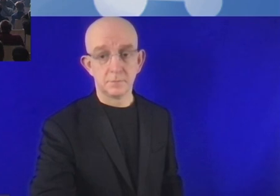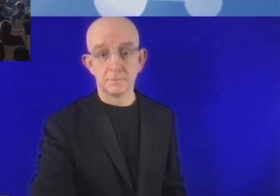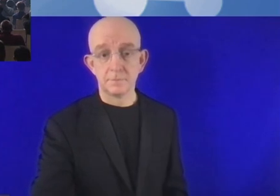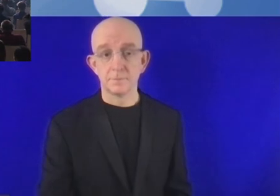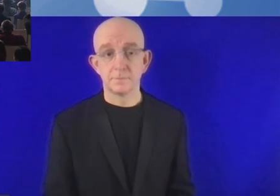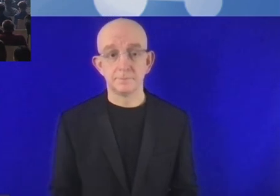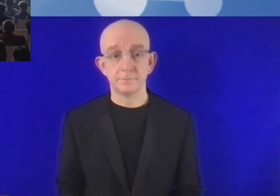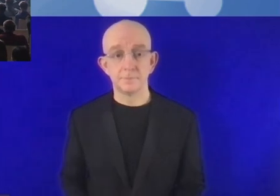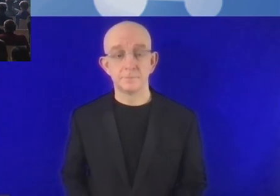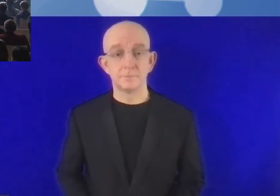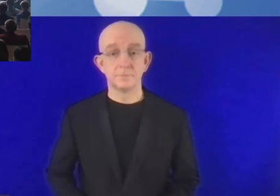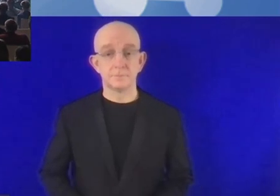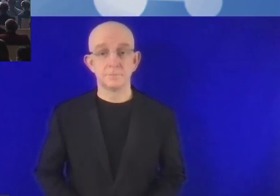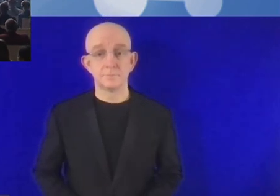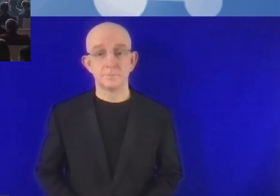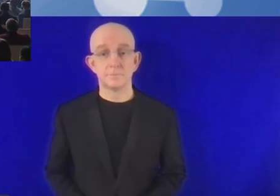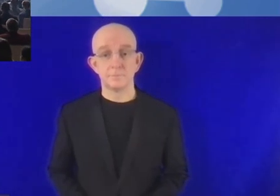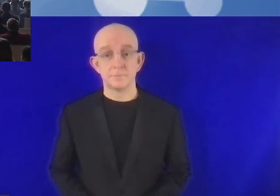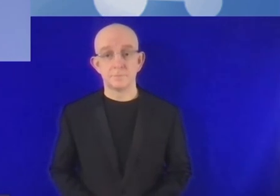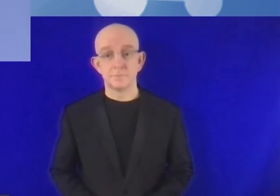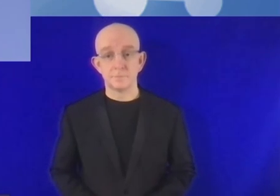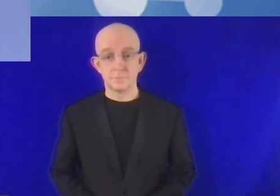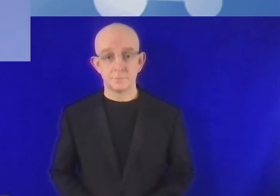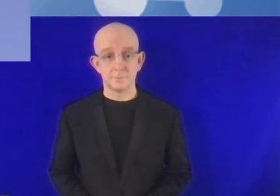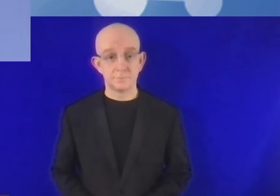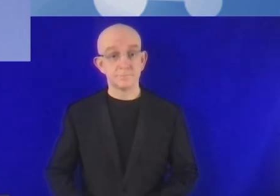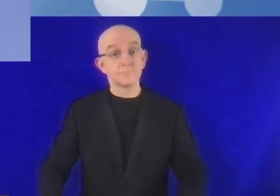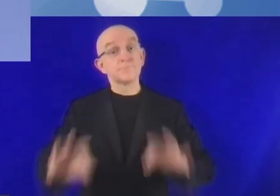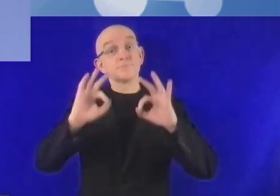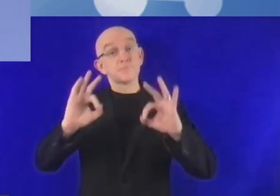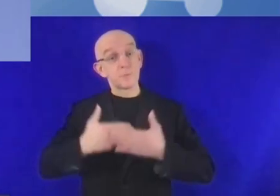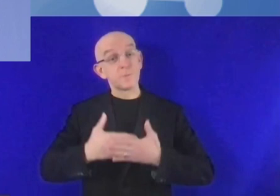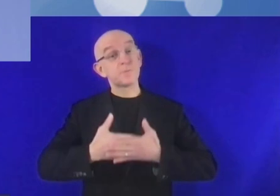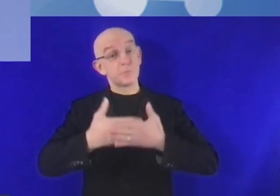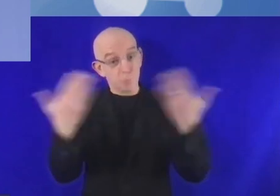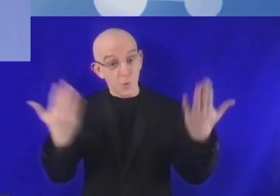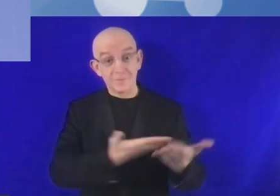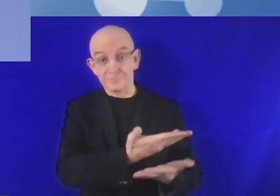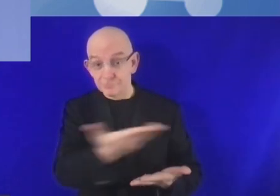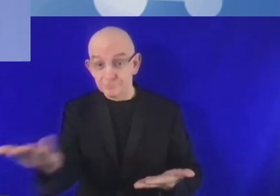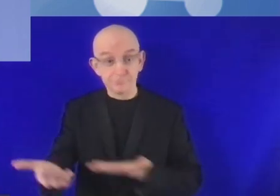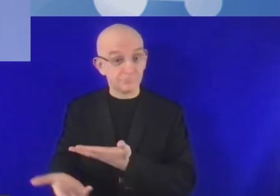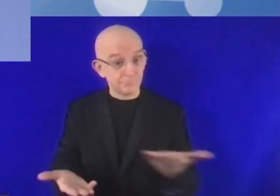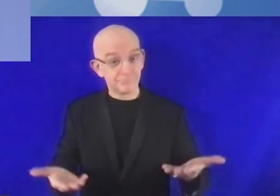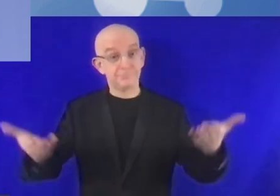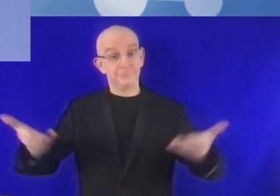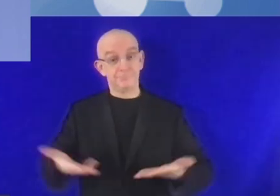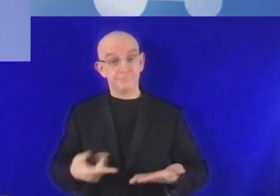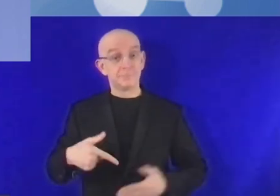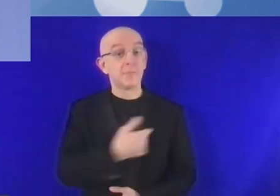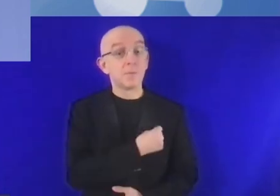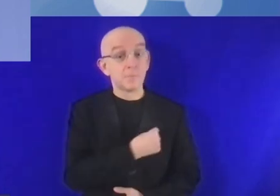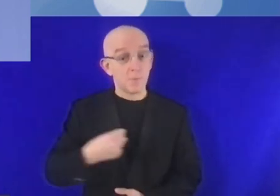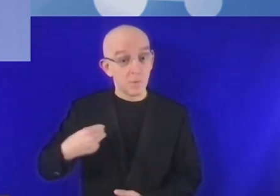Good morning, ladies and gentlemen. Welcome to Poland. Dzień dobry Państwu. Witamy w Polsce. Witamy w Katowicach. Witamy